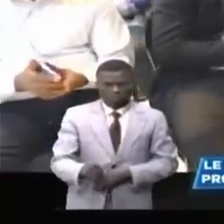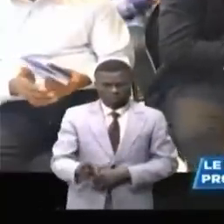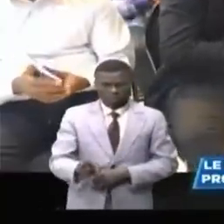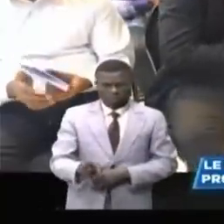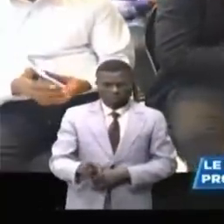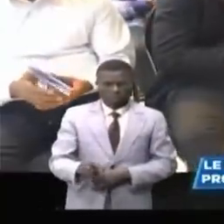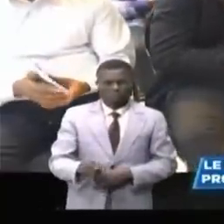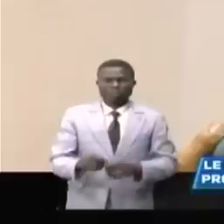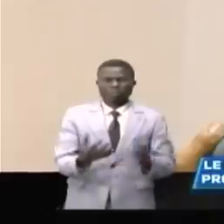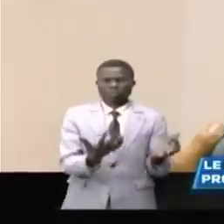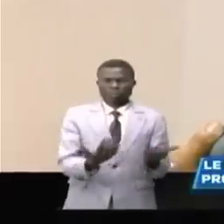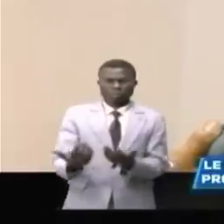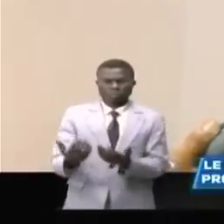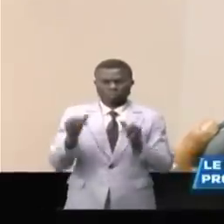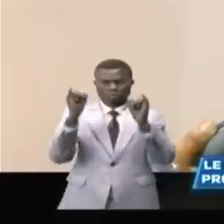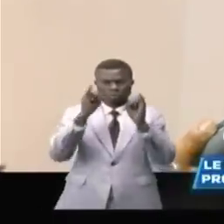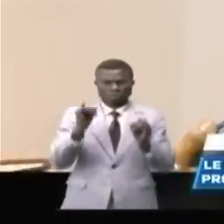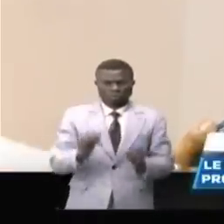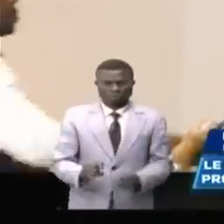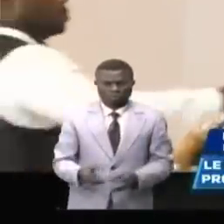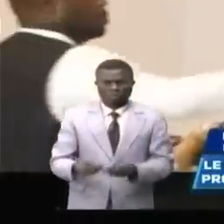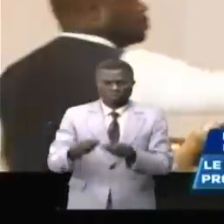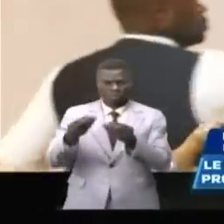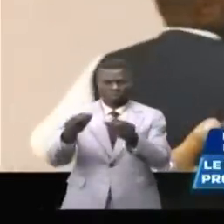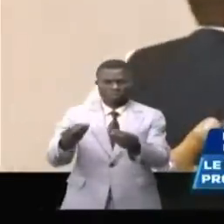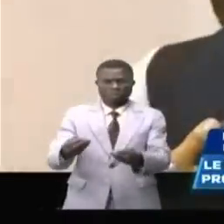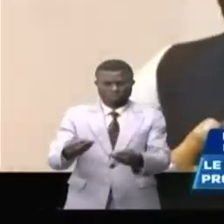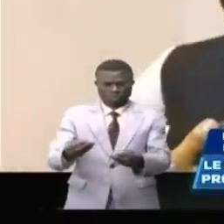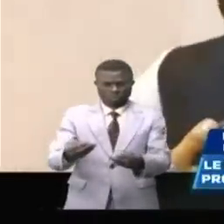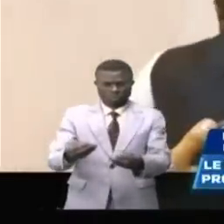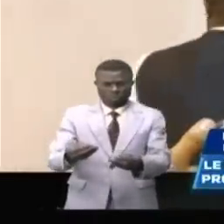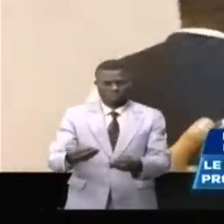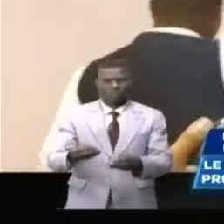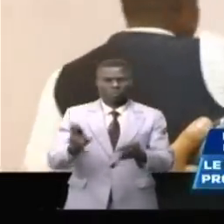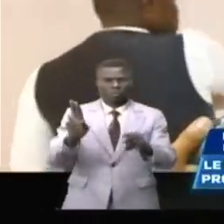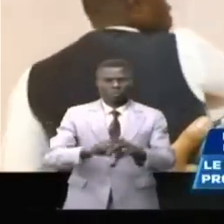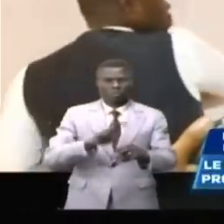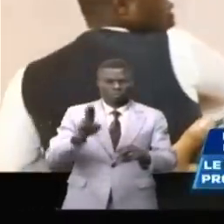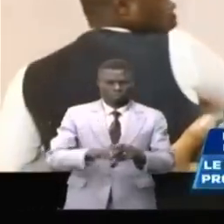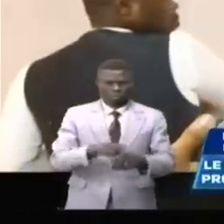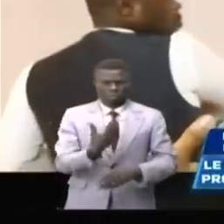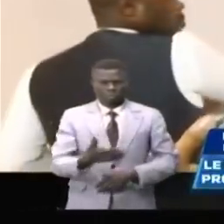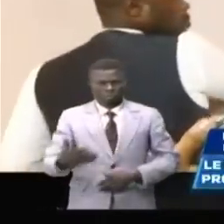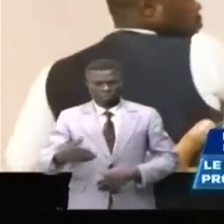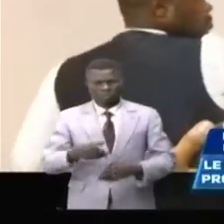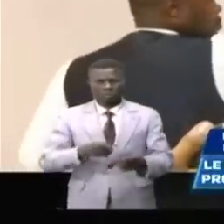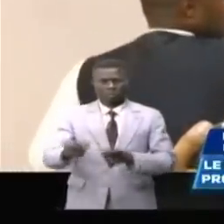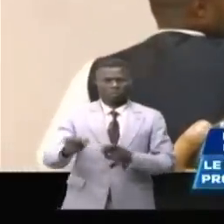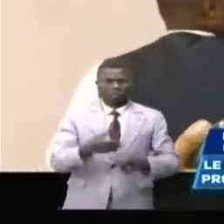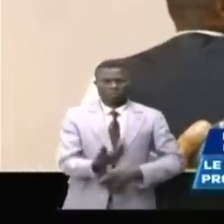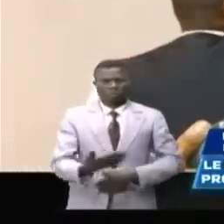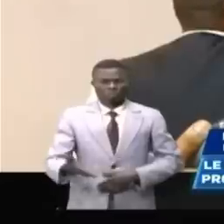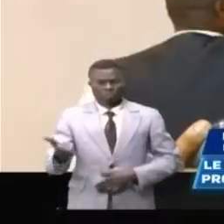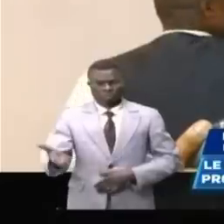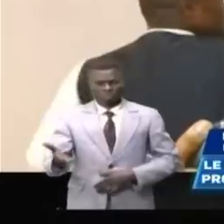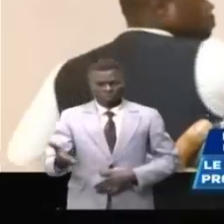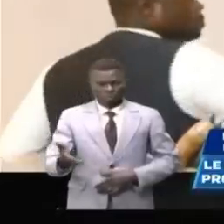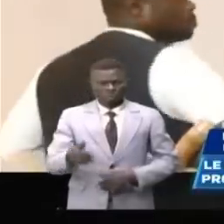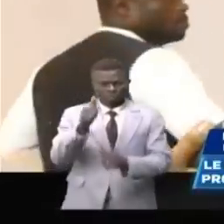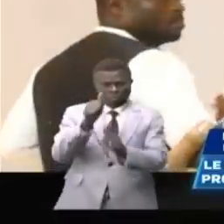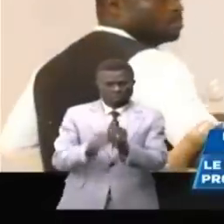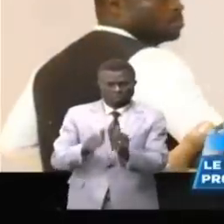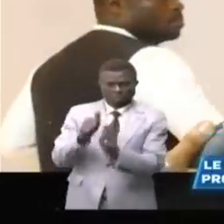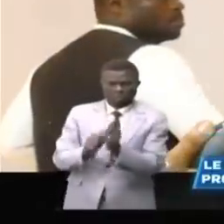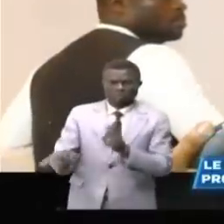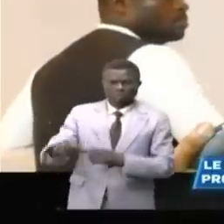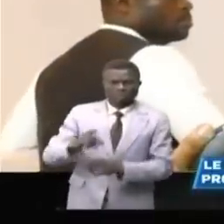laptops qui vont être également utilisé par les unités techniques de gestion logistique au niveau de chaque province pour